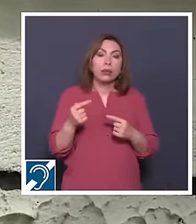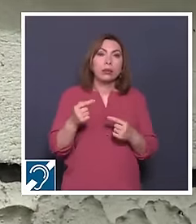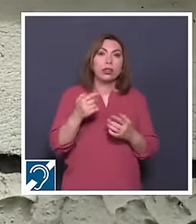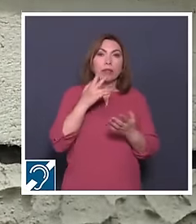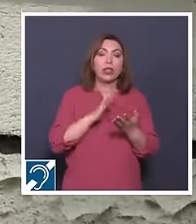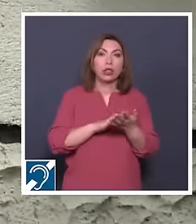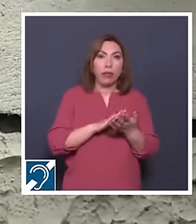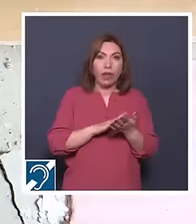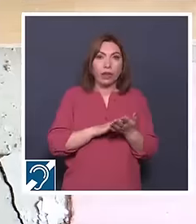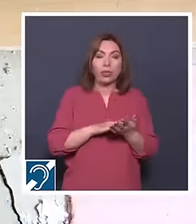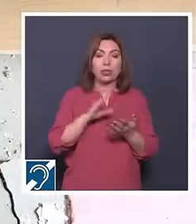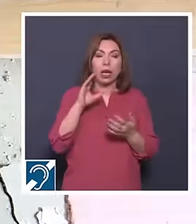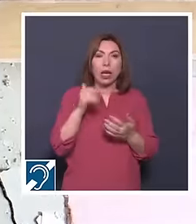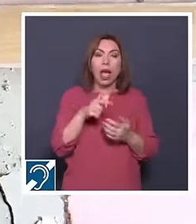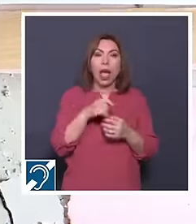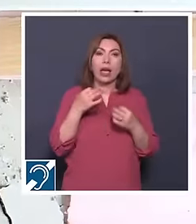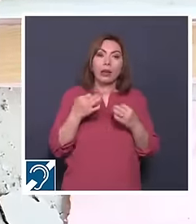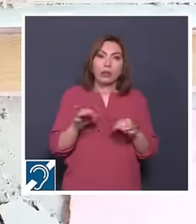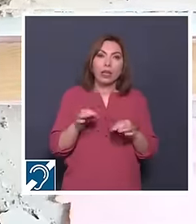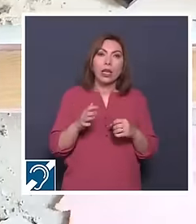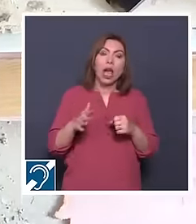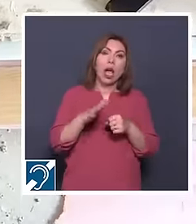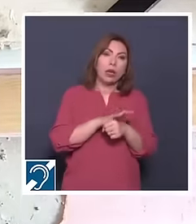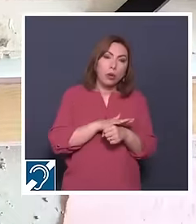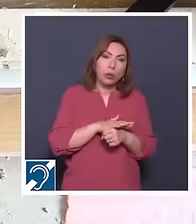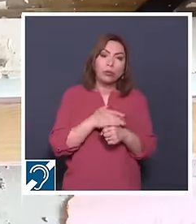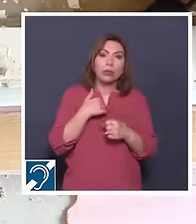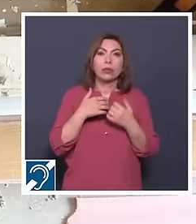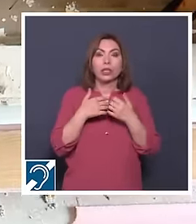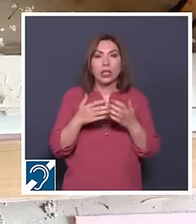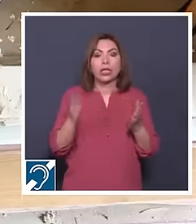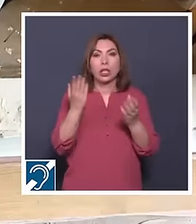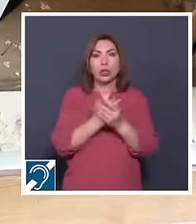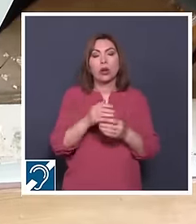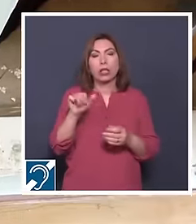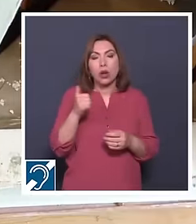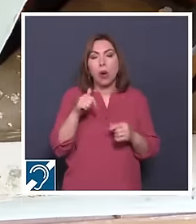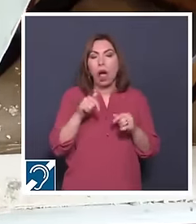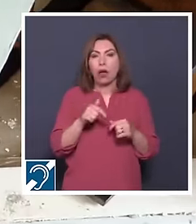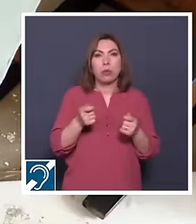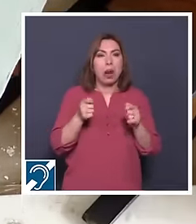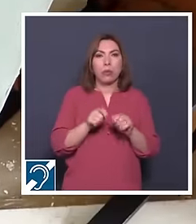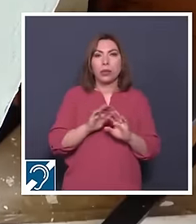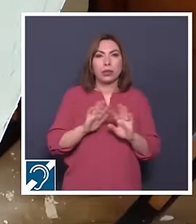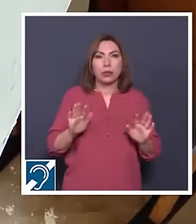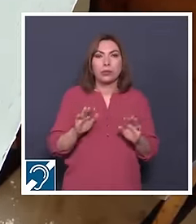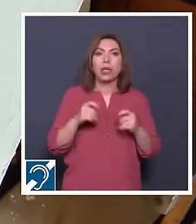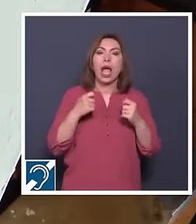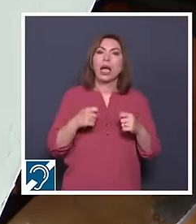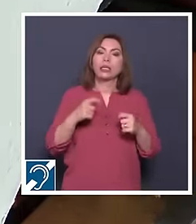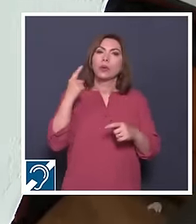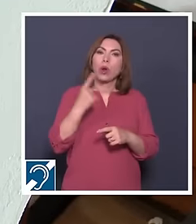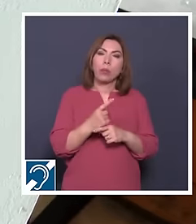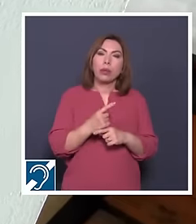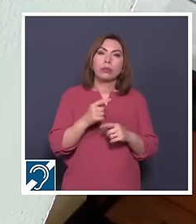cu alte dovezi că ar fi acoperit, deschide dosarul din nou, deocamdată l-au închis. Deci asigurarea